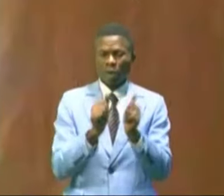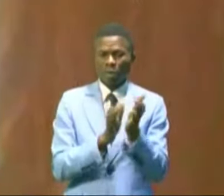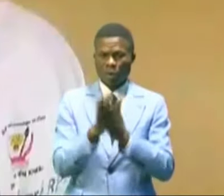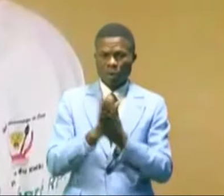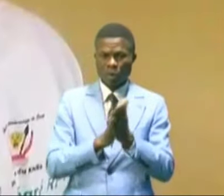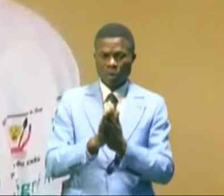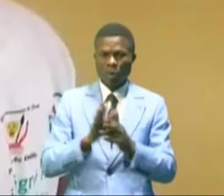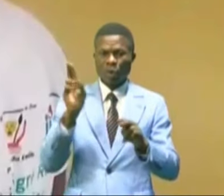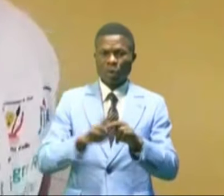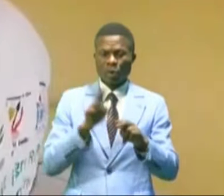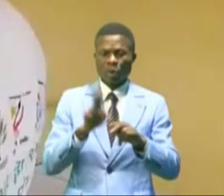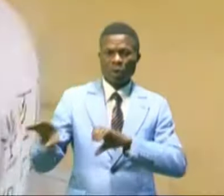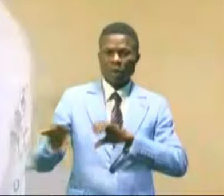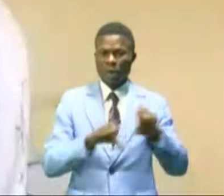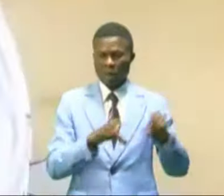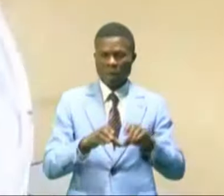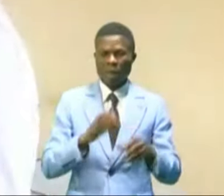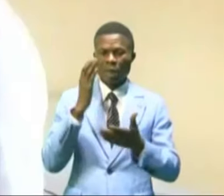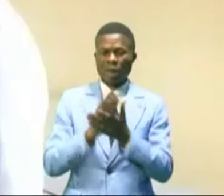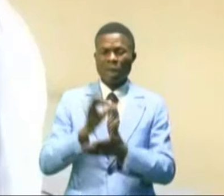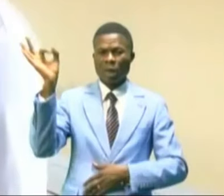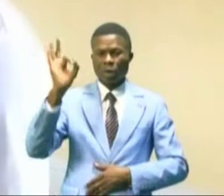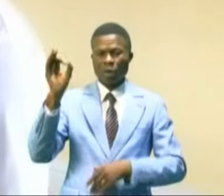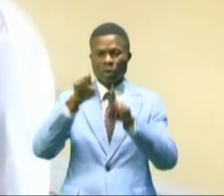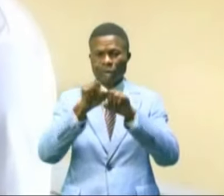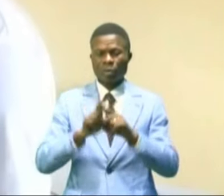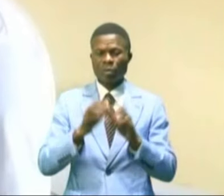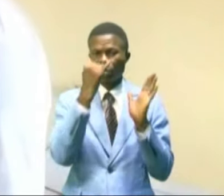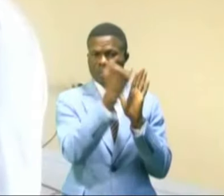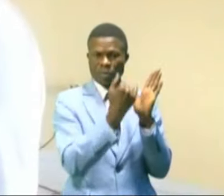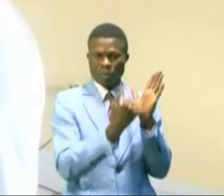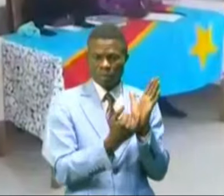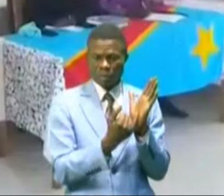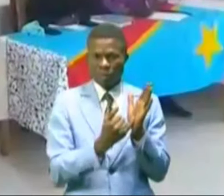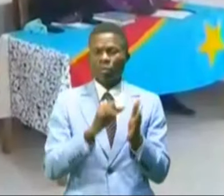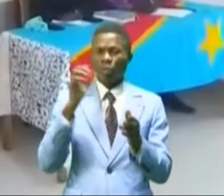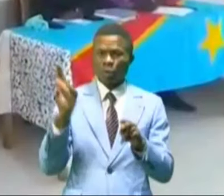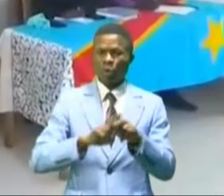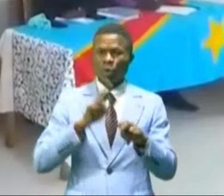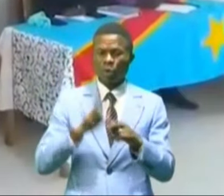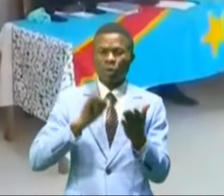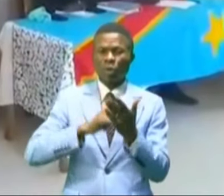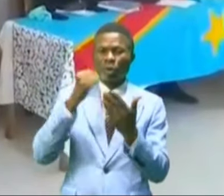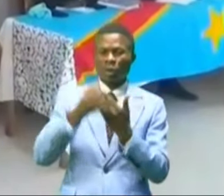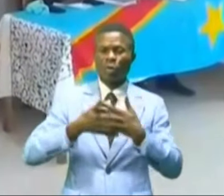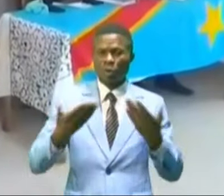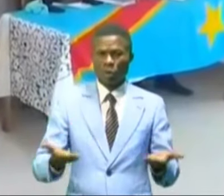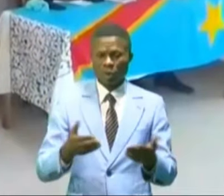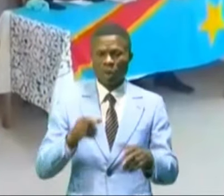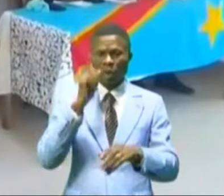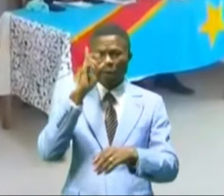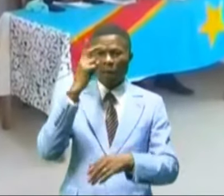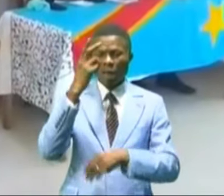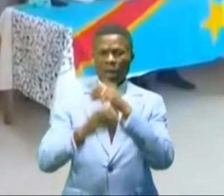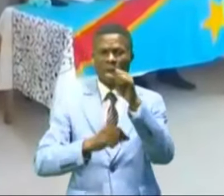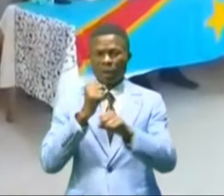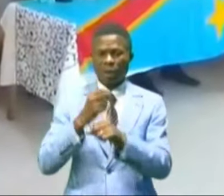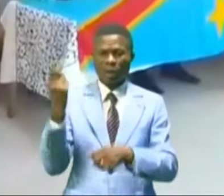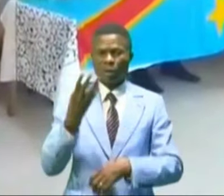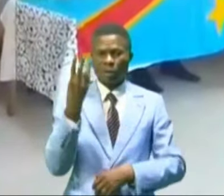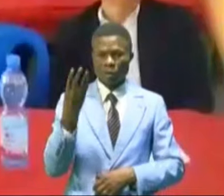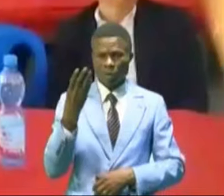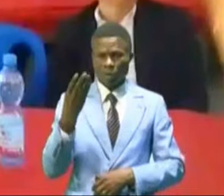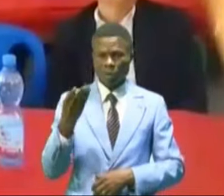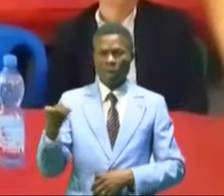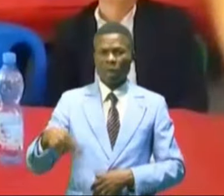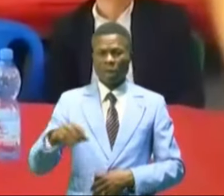la mise en œuvre des activités Red Plus, mais également identifier les sites d'exécution du projet pour la saison 2024 dans les territoires des